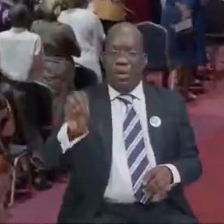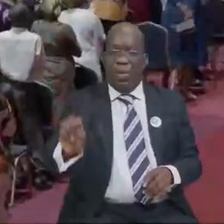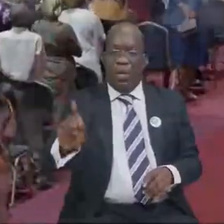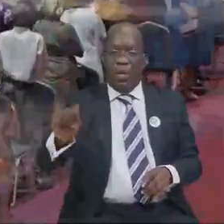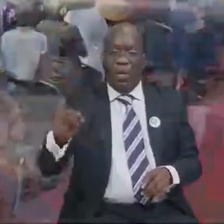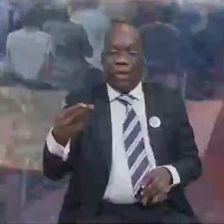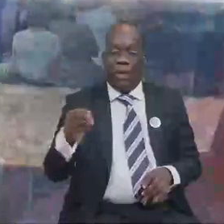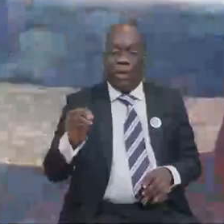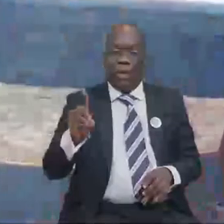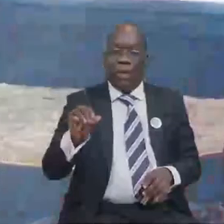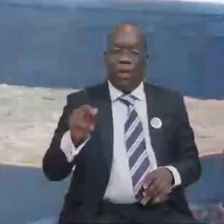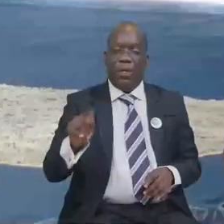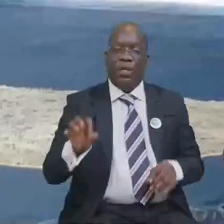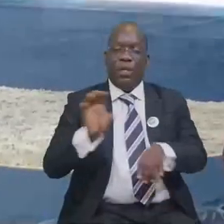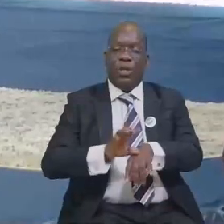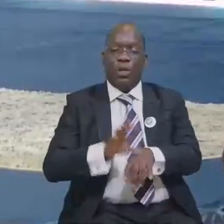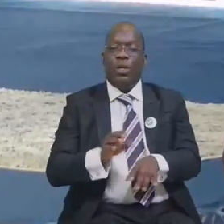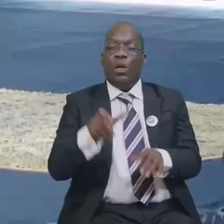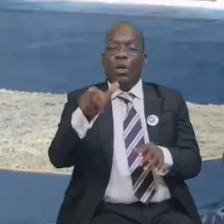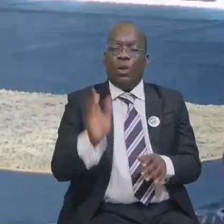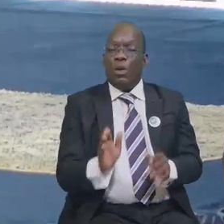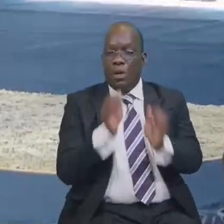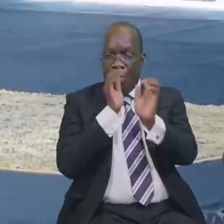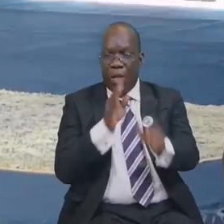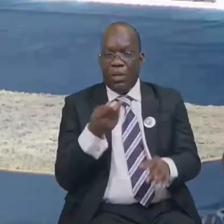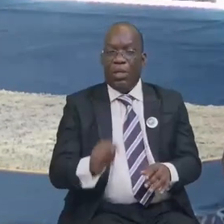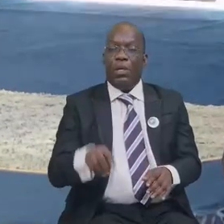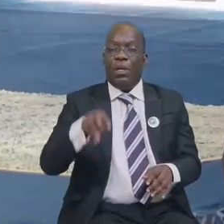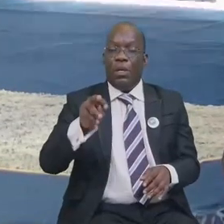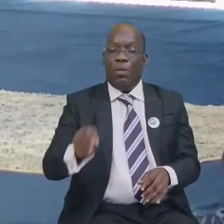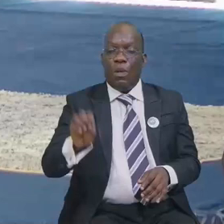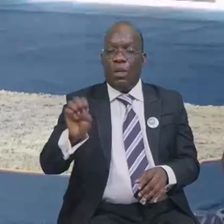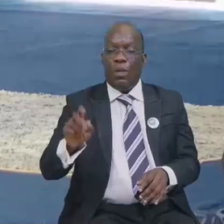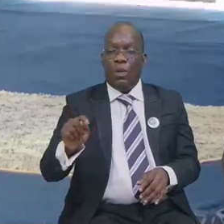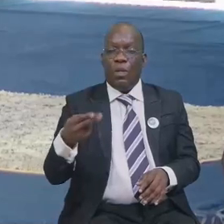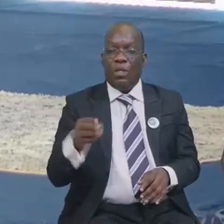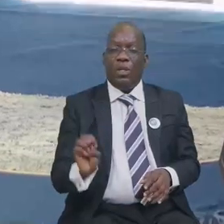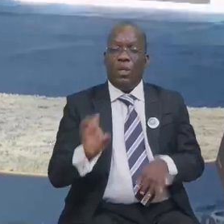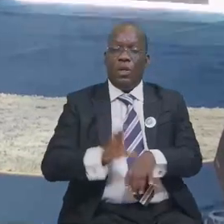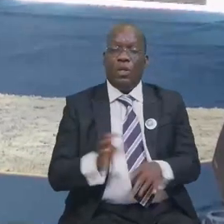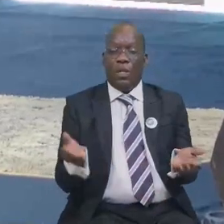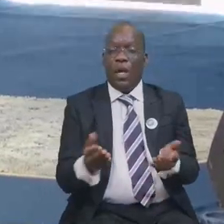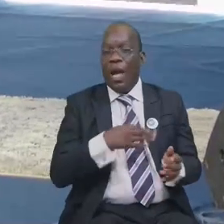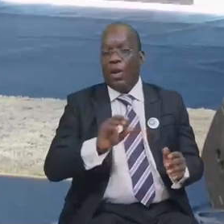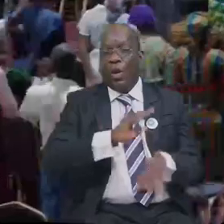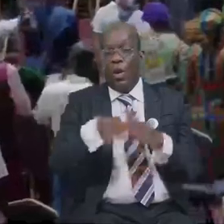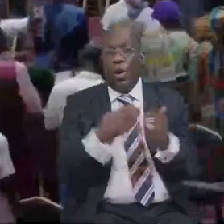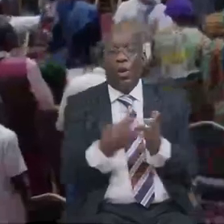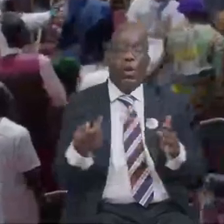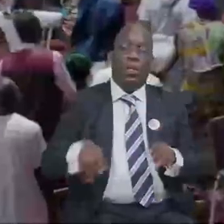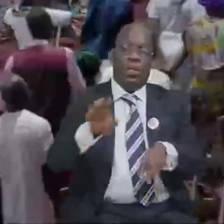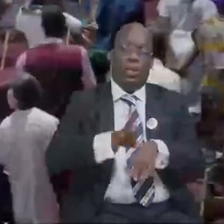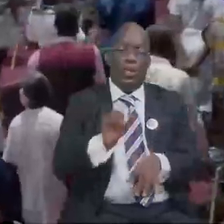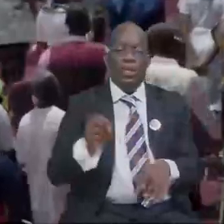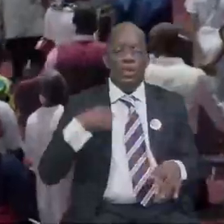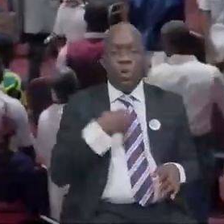méthodiste et Dieu bénisse toutes les églises que nous représentons au nom de Jésus.